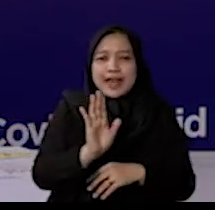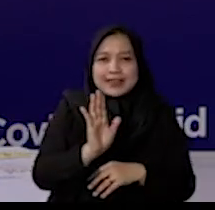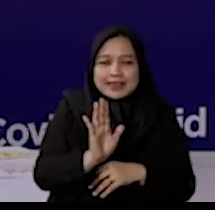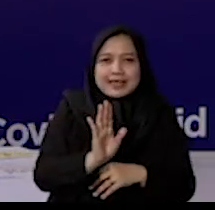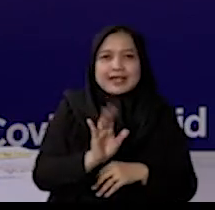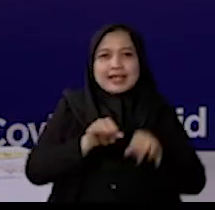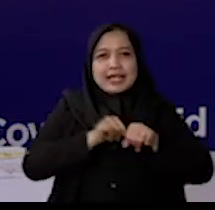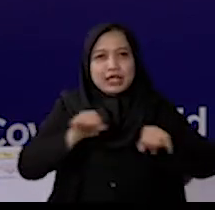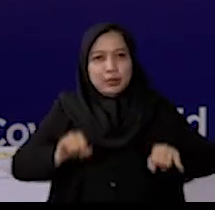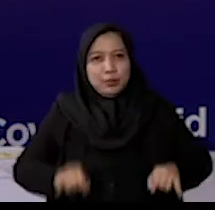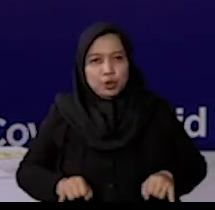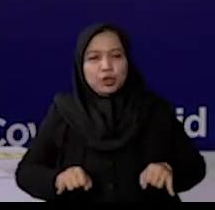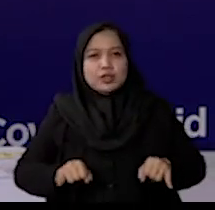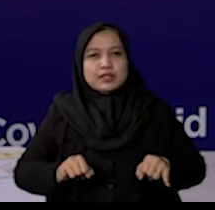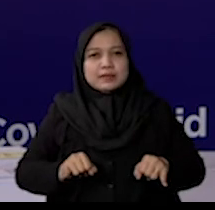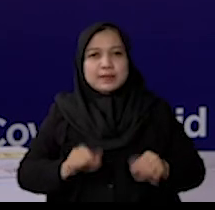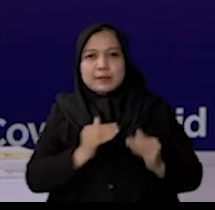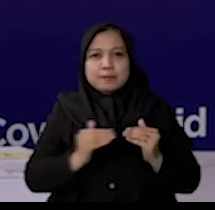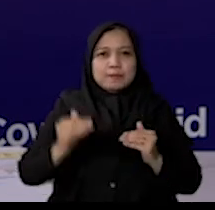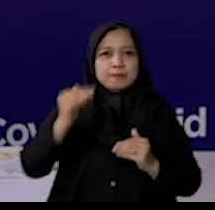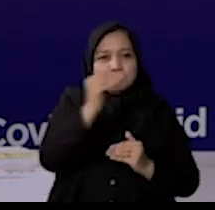komunitas atau herd immunity.